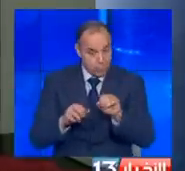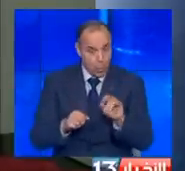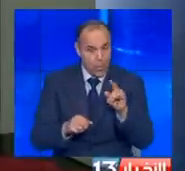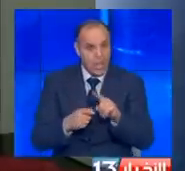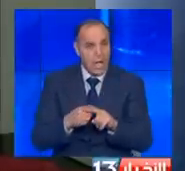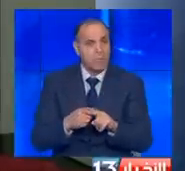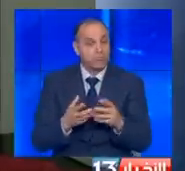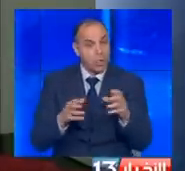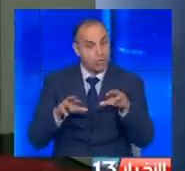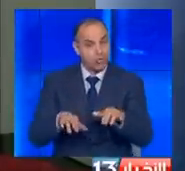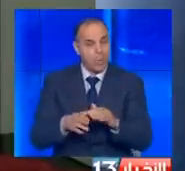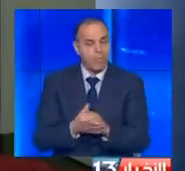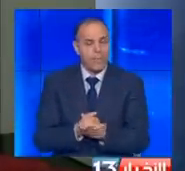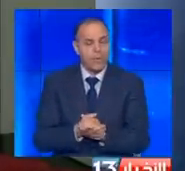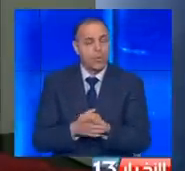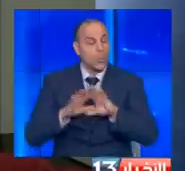الوكاله